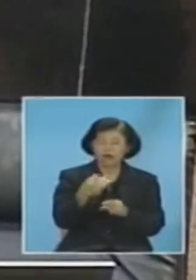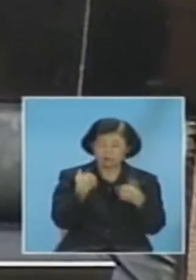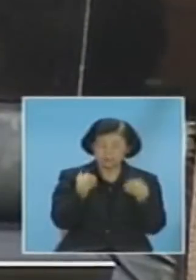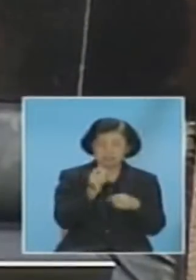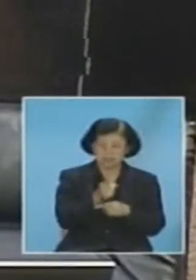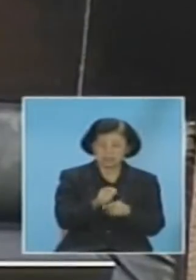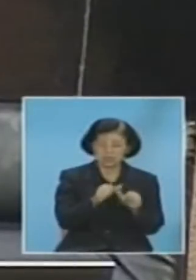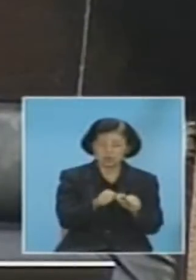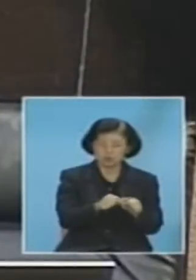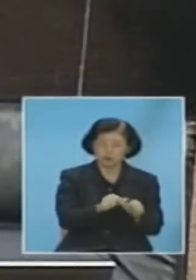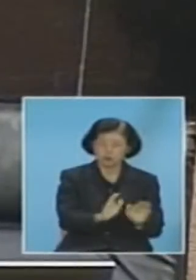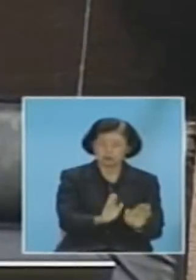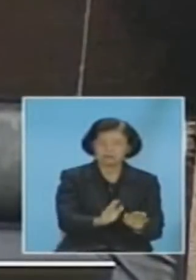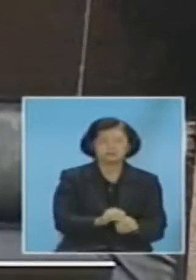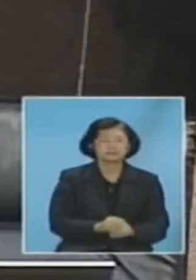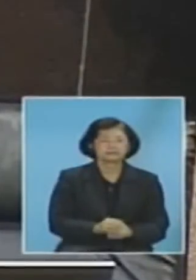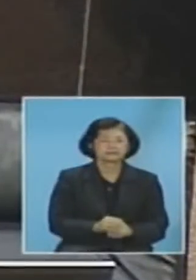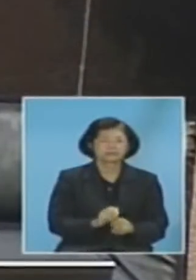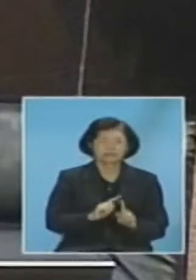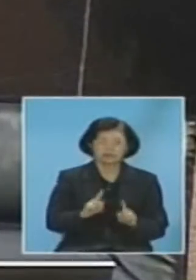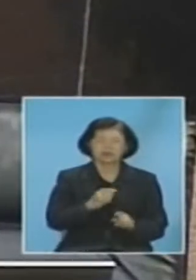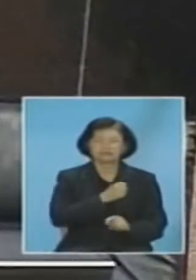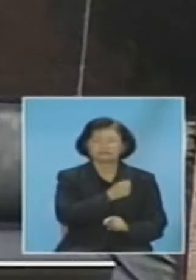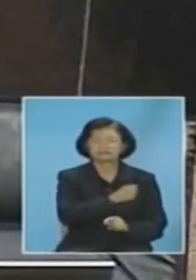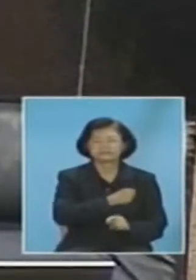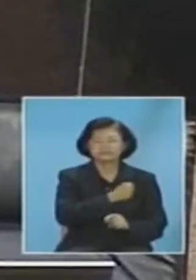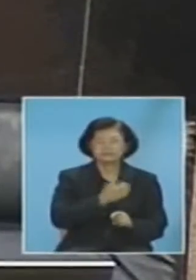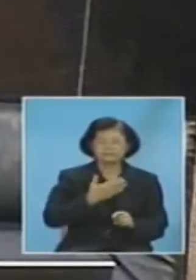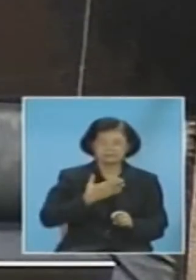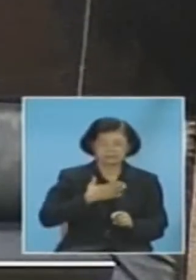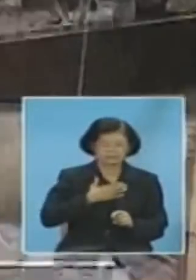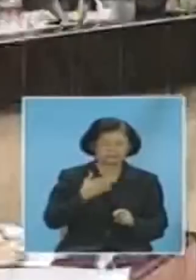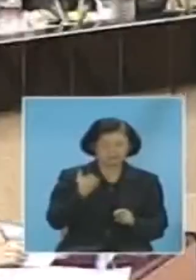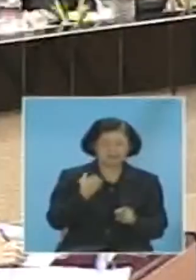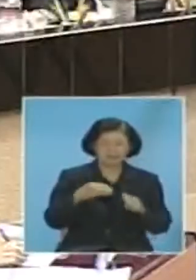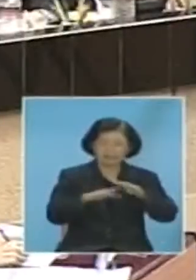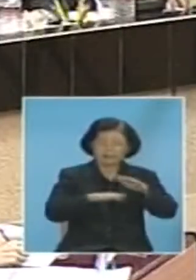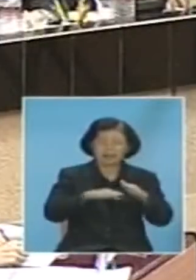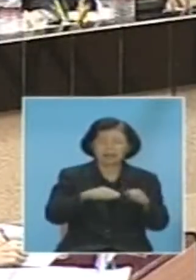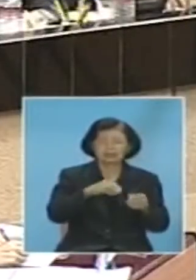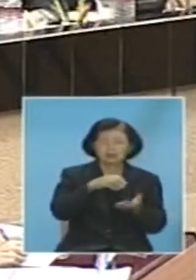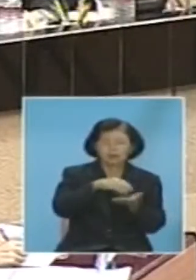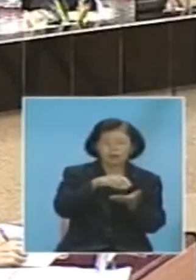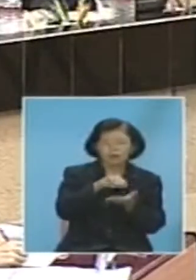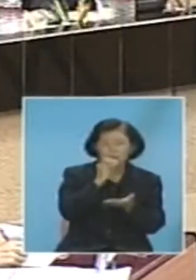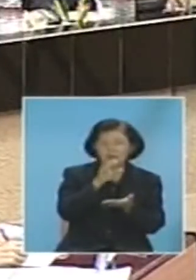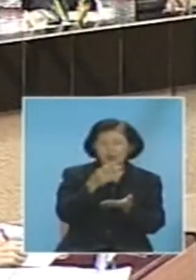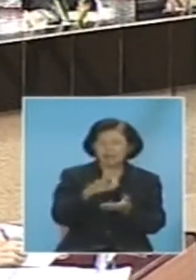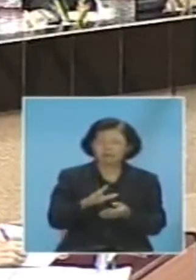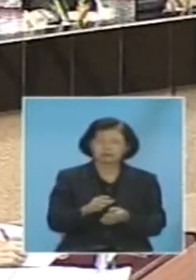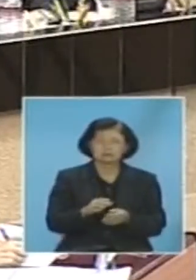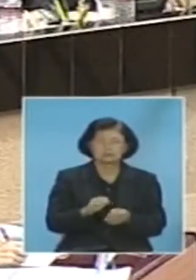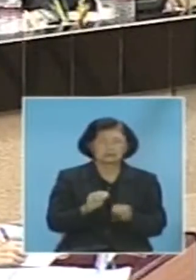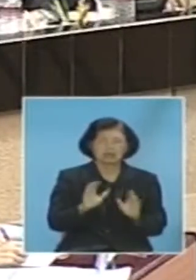ค่ะแต่ที่น่าเสียใจก็คือแม้ดิฉันจะได้นำหลักฐานมาโต้แย้งเพื่อหักล้างจำนวนข้าวดังกล่าวว่า